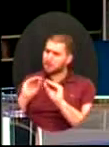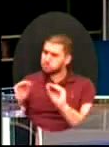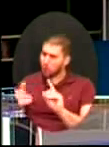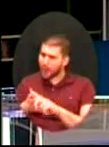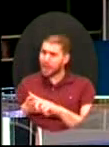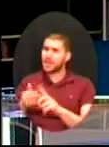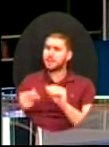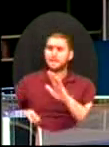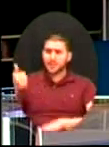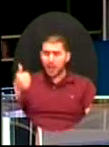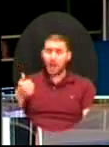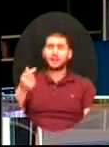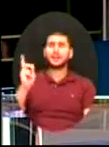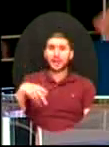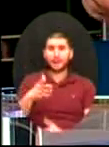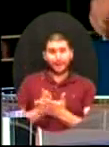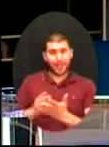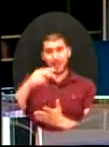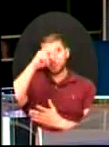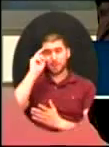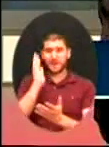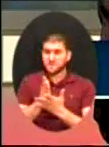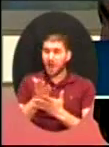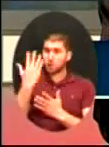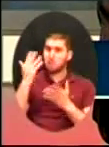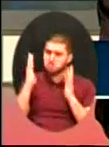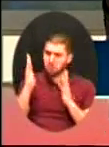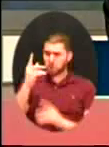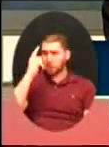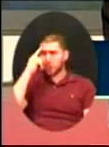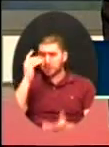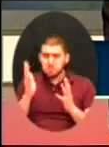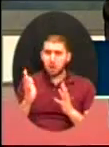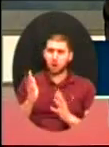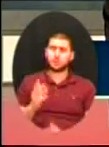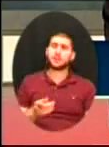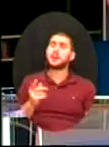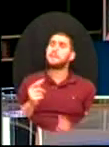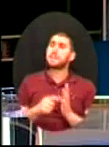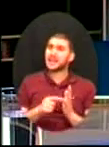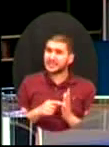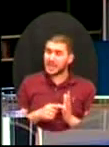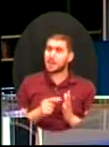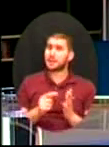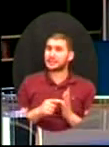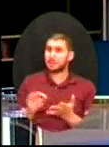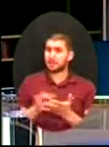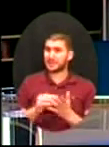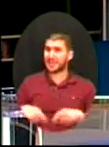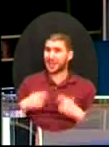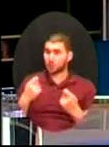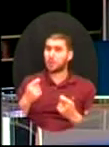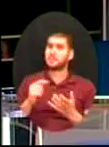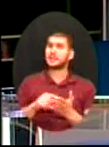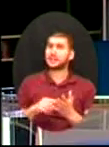ועם המנהל. גם במקרה הזה, חלק מההורים, חלק מההורים, לכל הורה והורה. לכן, במשרד החינוך,